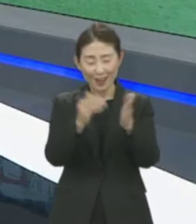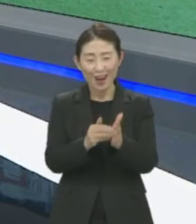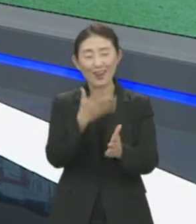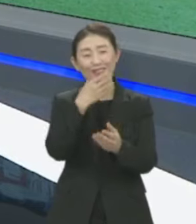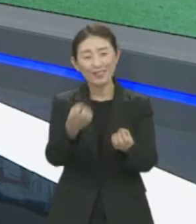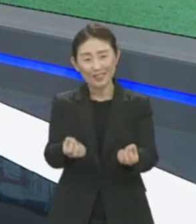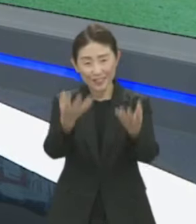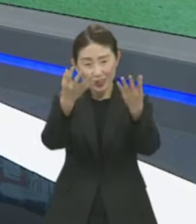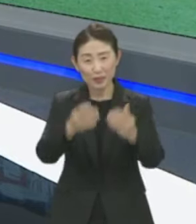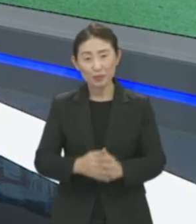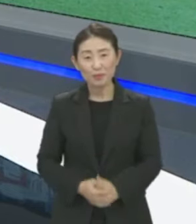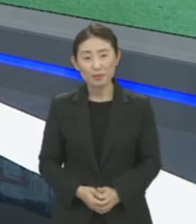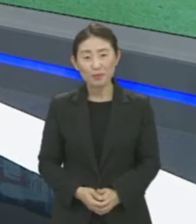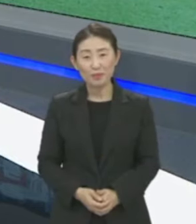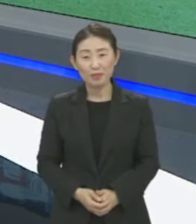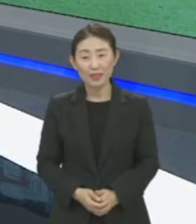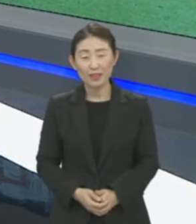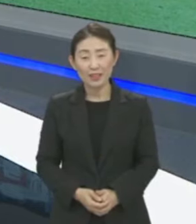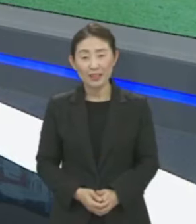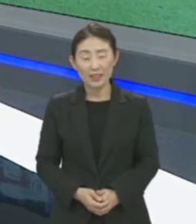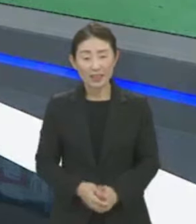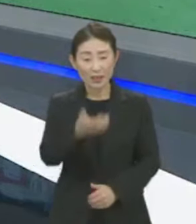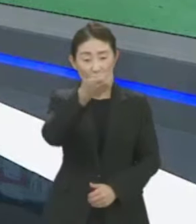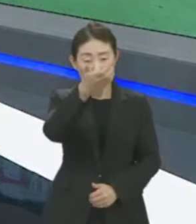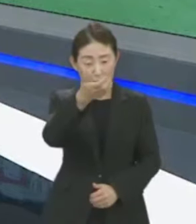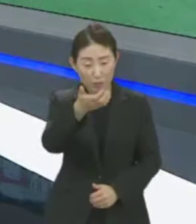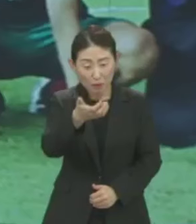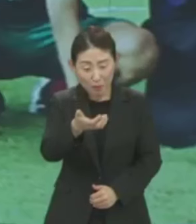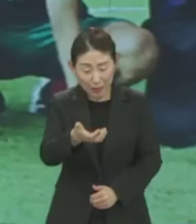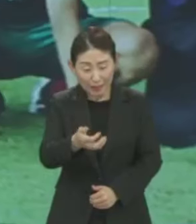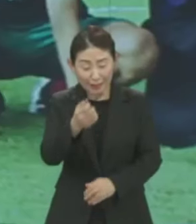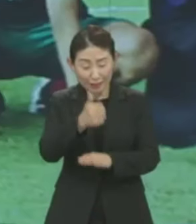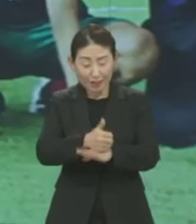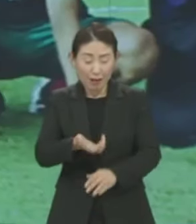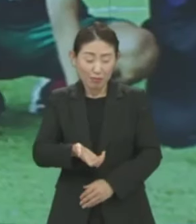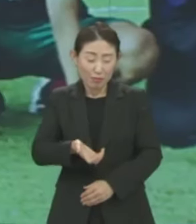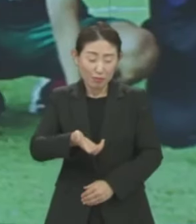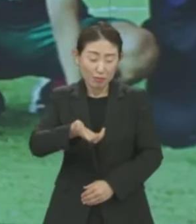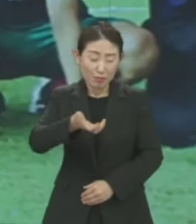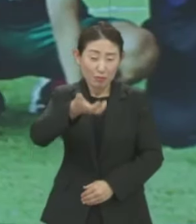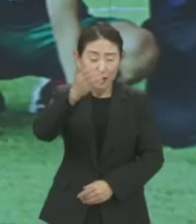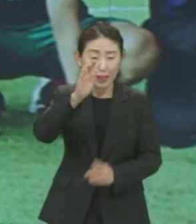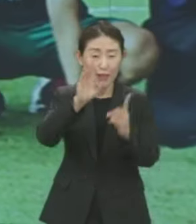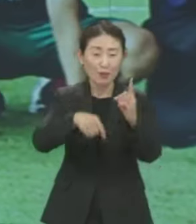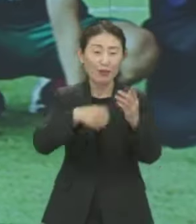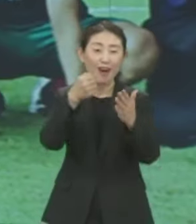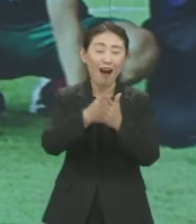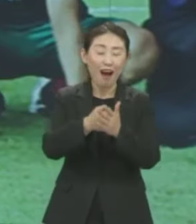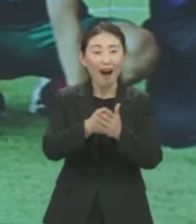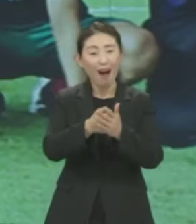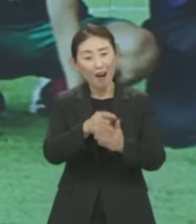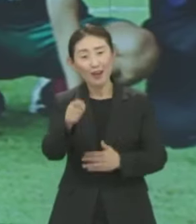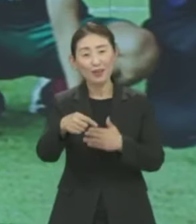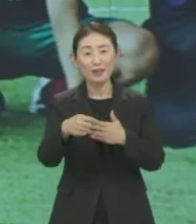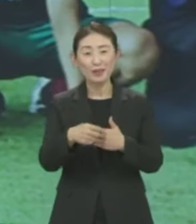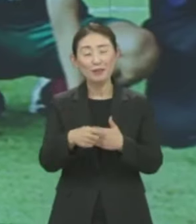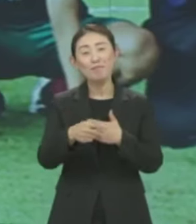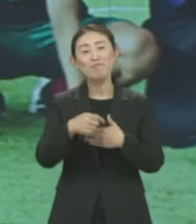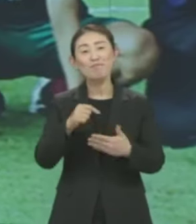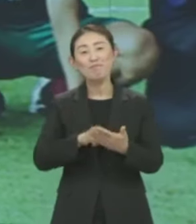축하드립니다. 그야말로 천신만고 끝에 이뤄낸 잔류니만큼 감회가 남다를 것 같은데요. 한 말씀